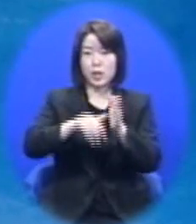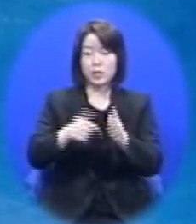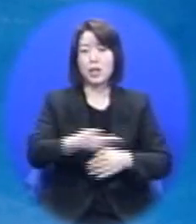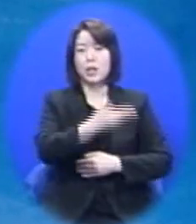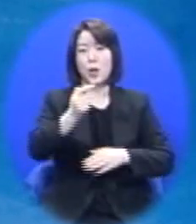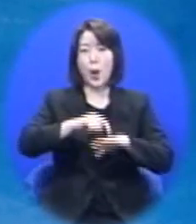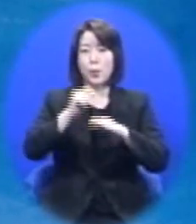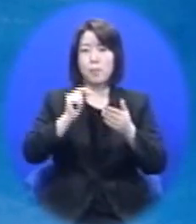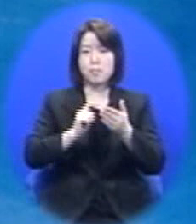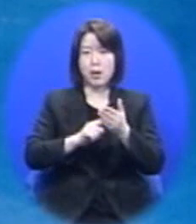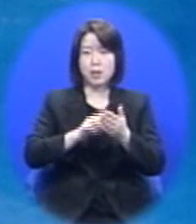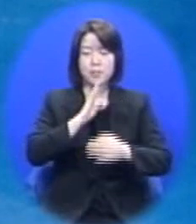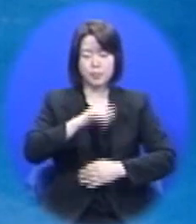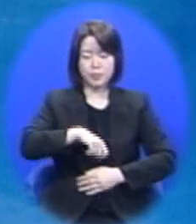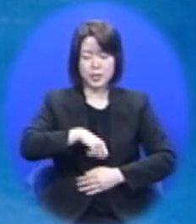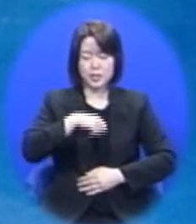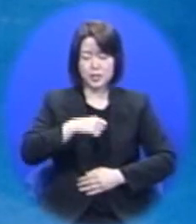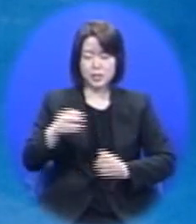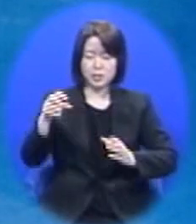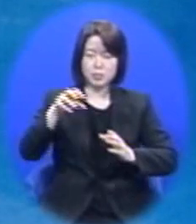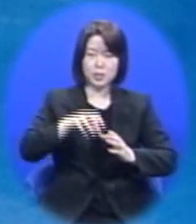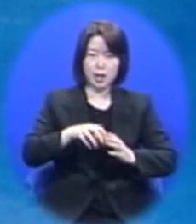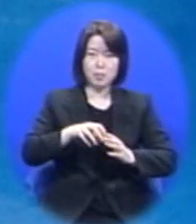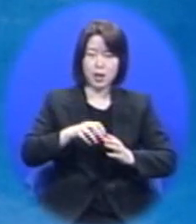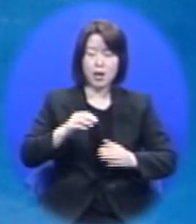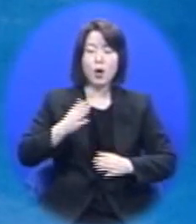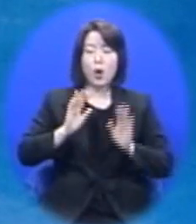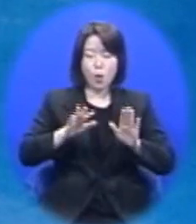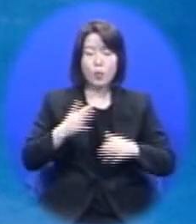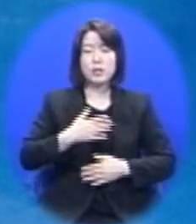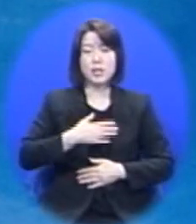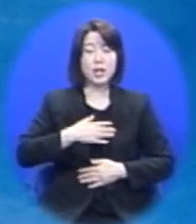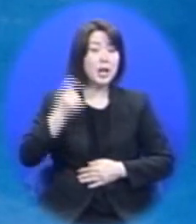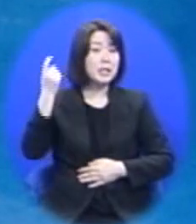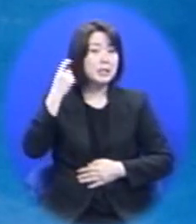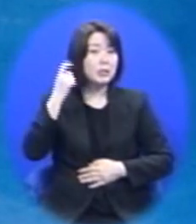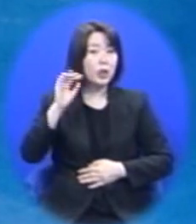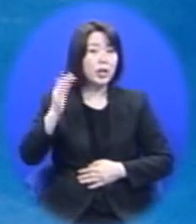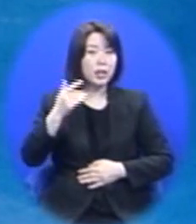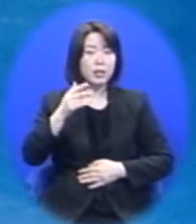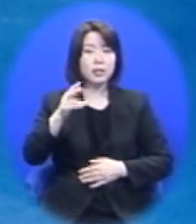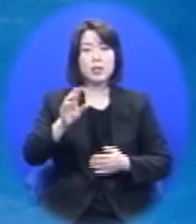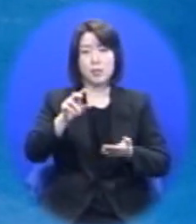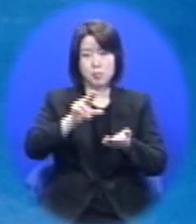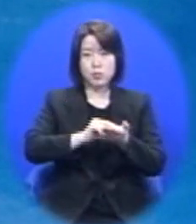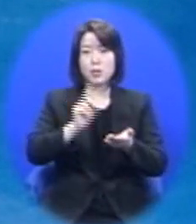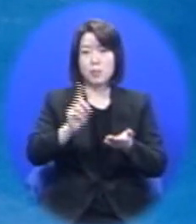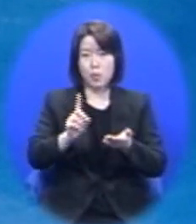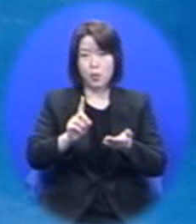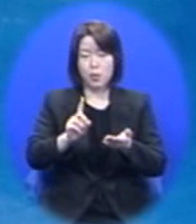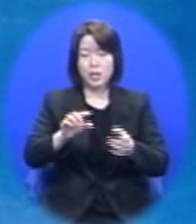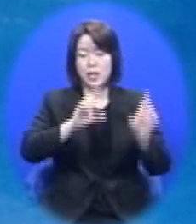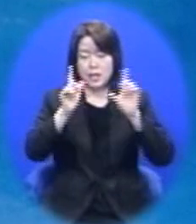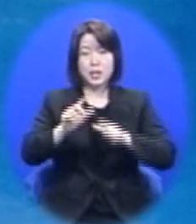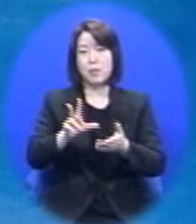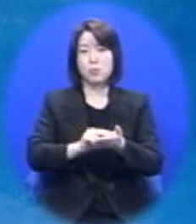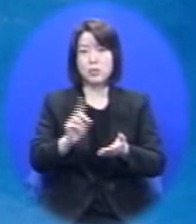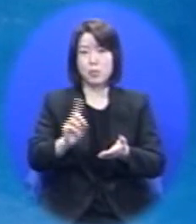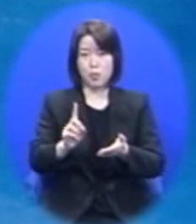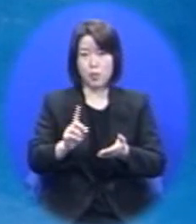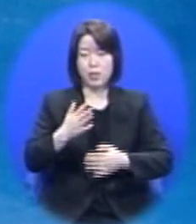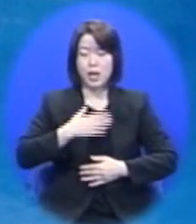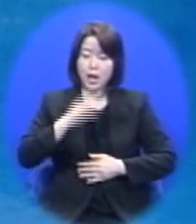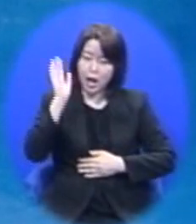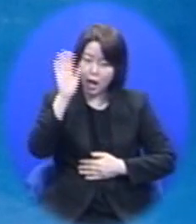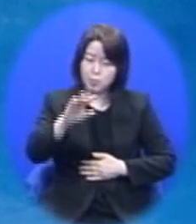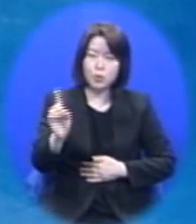진심을 담아 하나님, 제가 오늘 들어야 될 말씀이 뭡니까? 제 삶에 뭐가 문제가 있습니까? 제가 도대체 어떻게 살아야